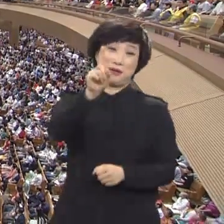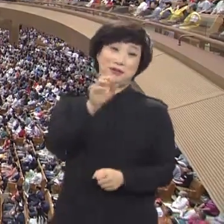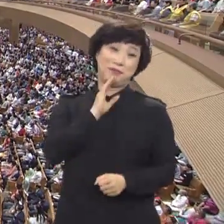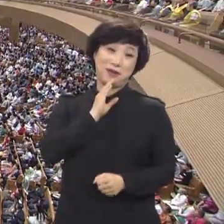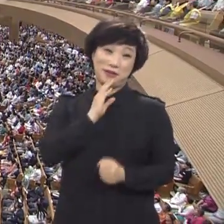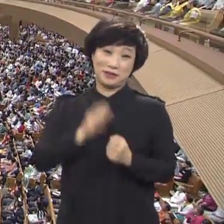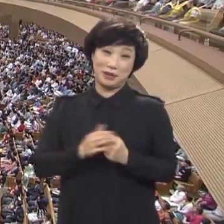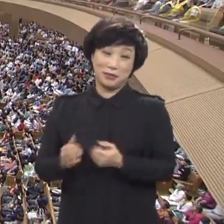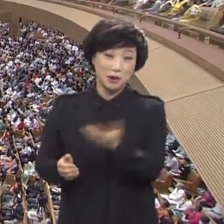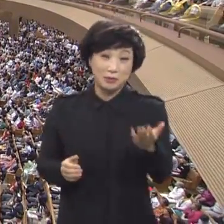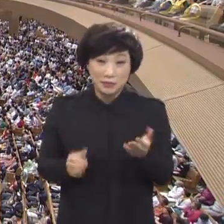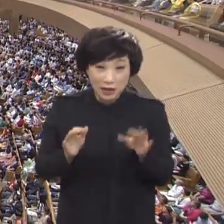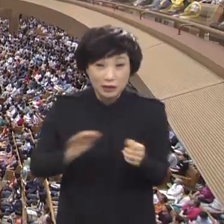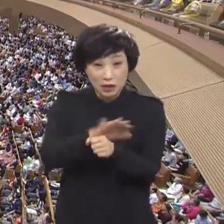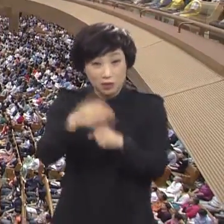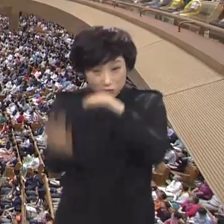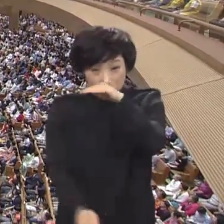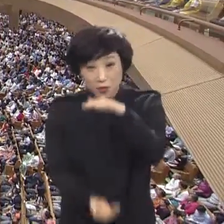예, 극진한